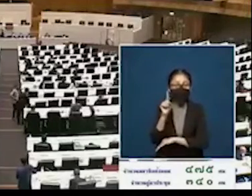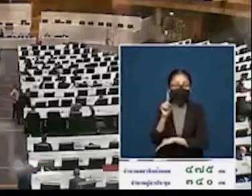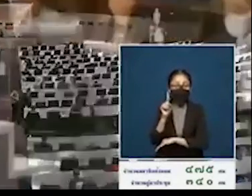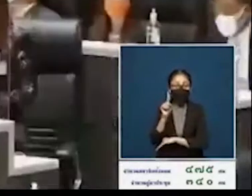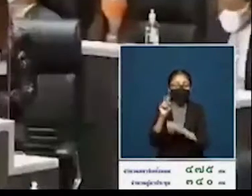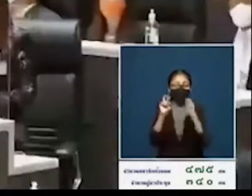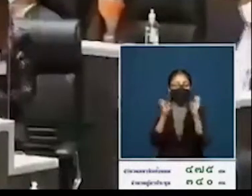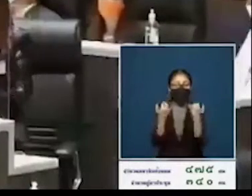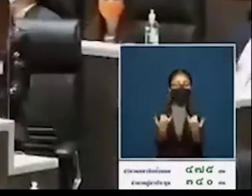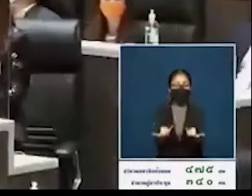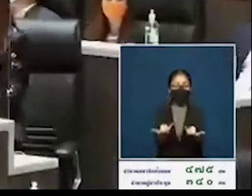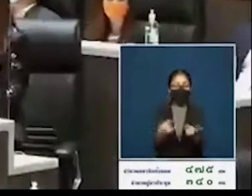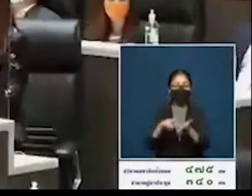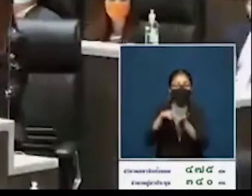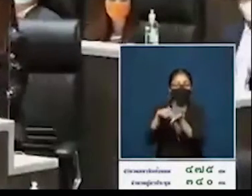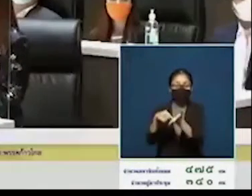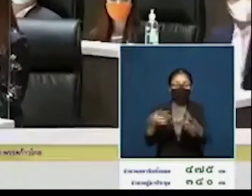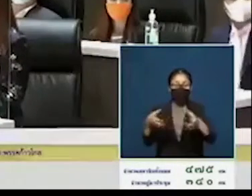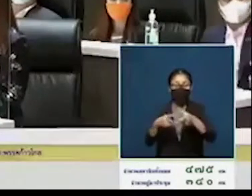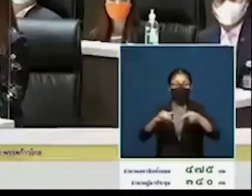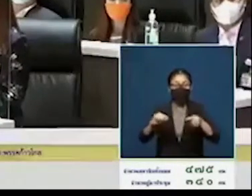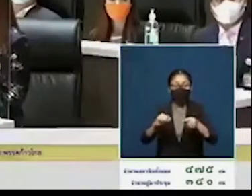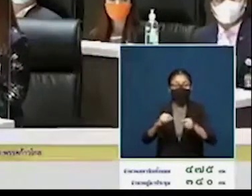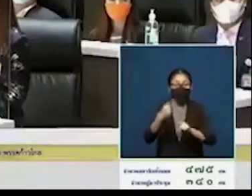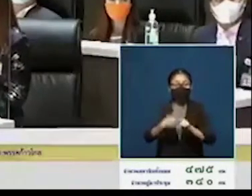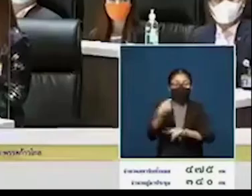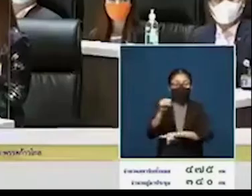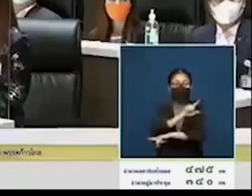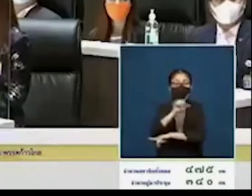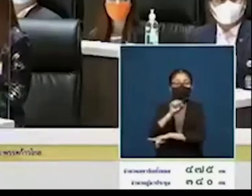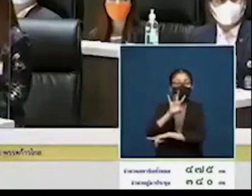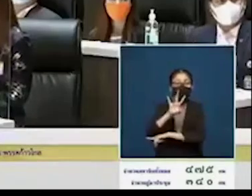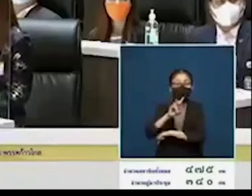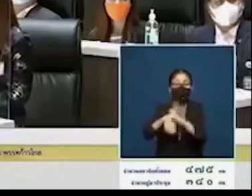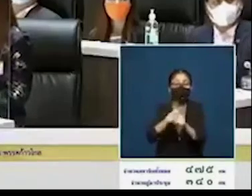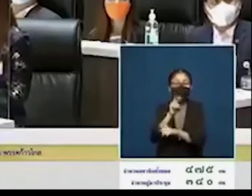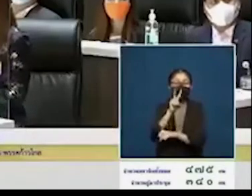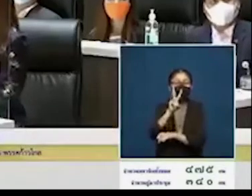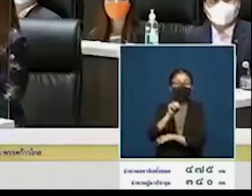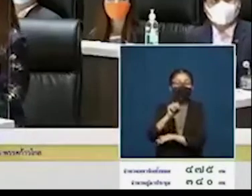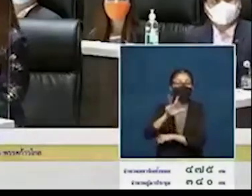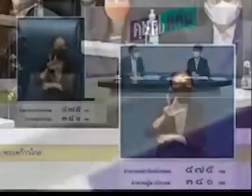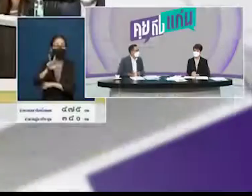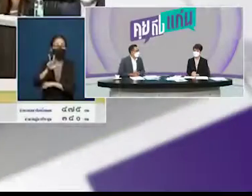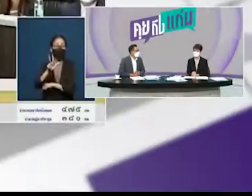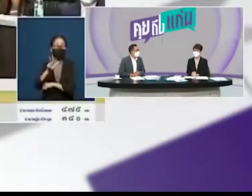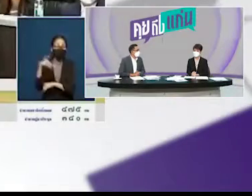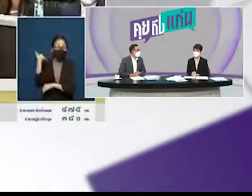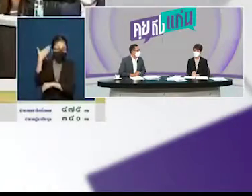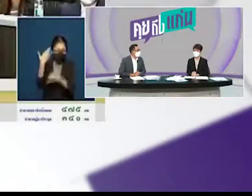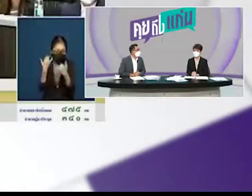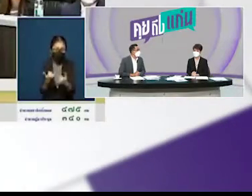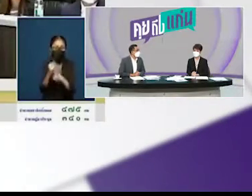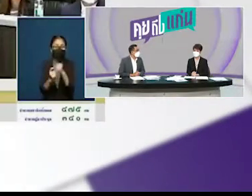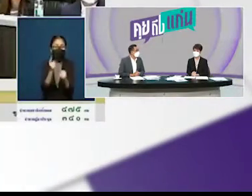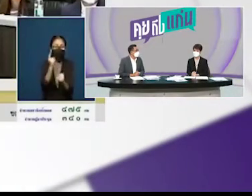ขอเลื่อนขึ้นมาได้จะวันเลยพิจารณานะเดี๋ยวนี้เลยค่าทำนองนี้นะครับซึ่งที่ประชุมเนี่ยก็มีความ